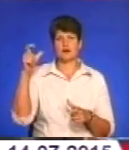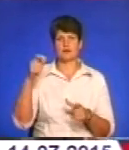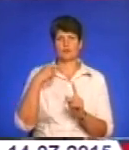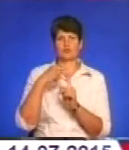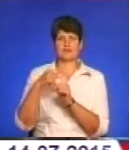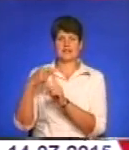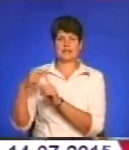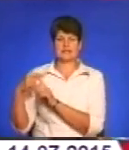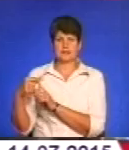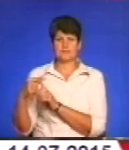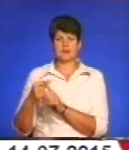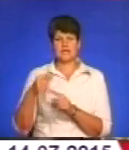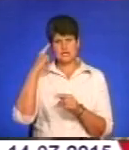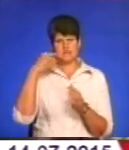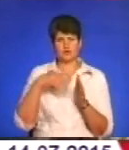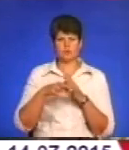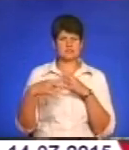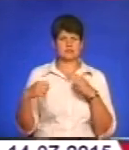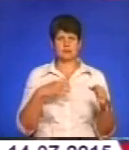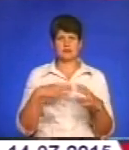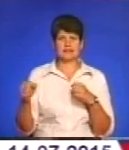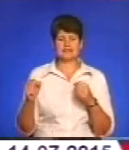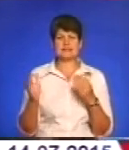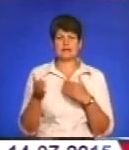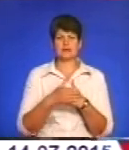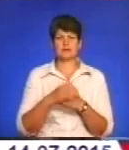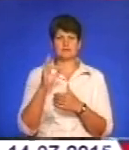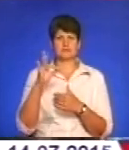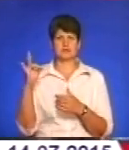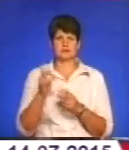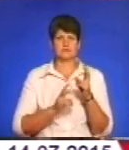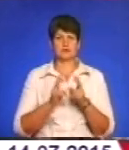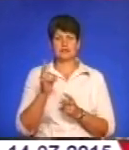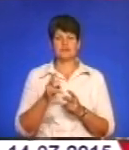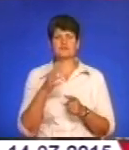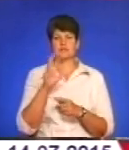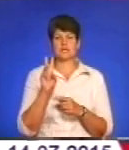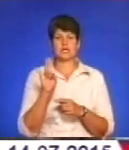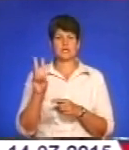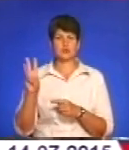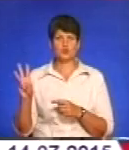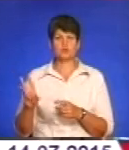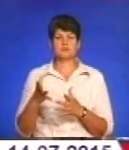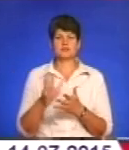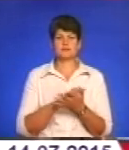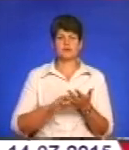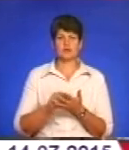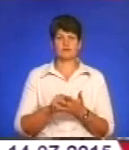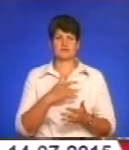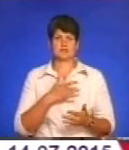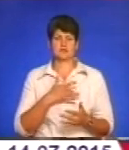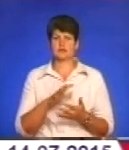хрести. І свідомість розкрали закритим радянським заводом. Ці тризубці в серцях і ржавіють, і їх не